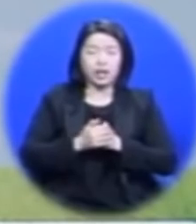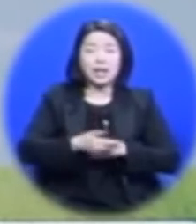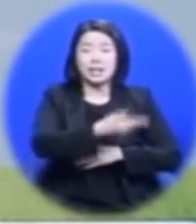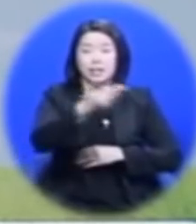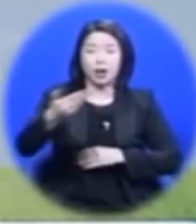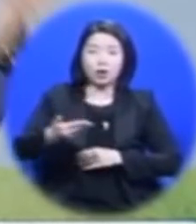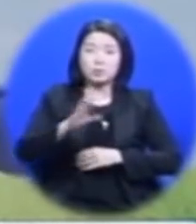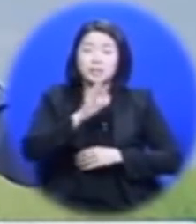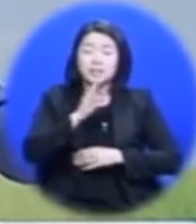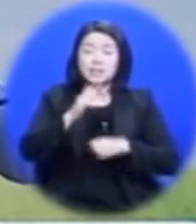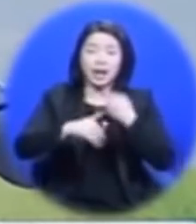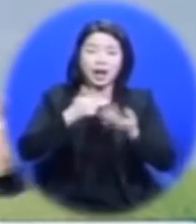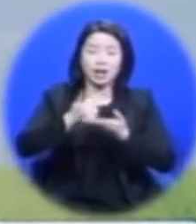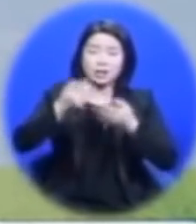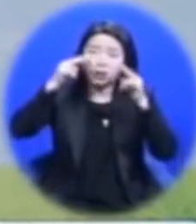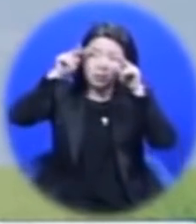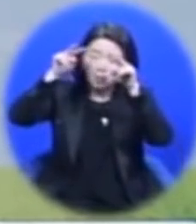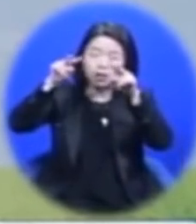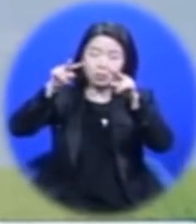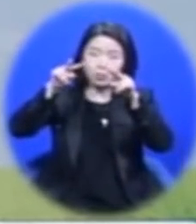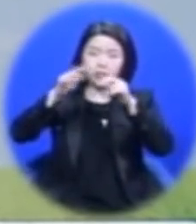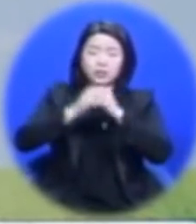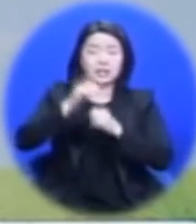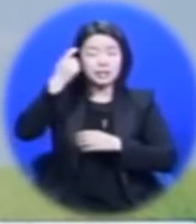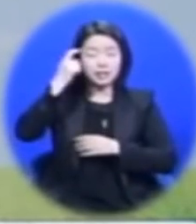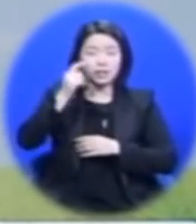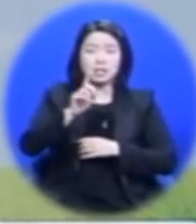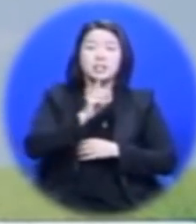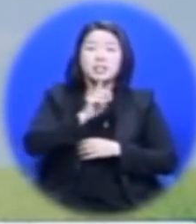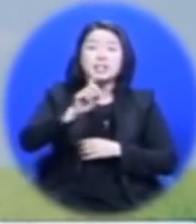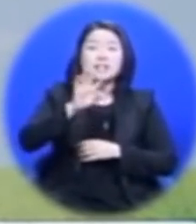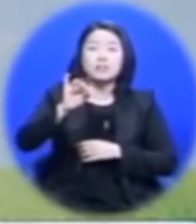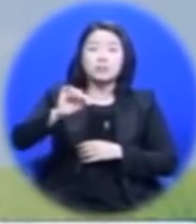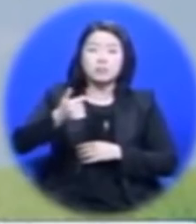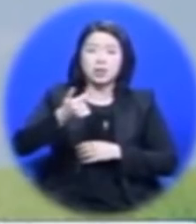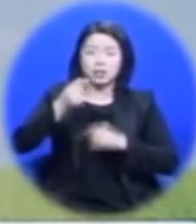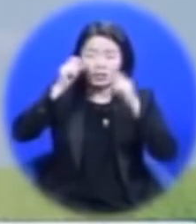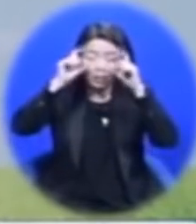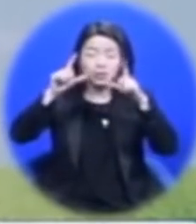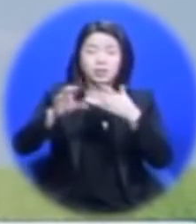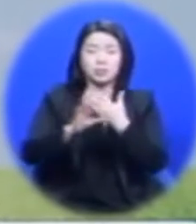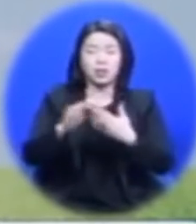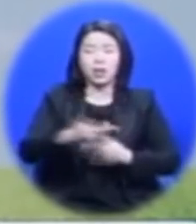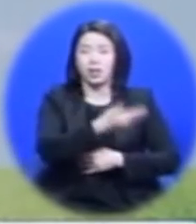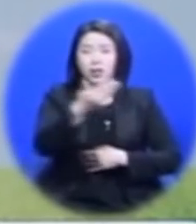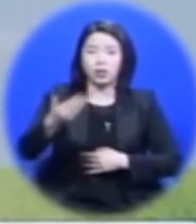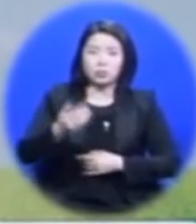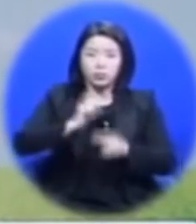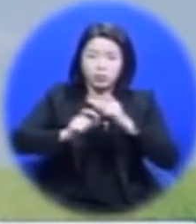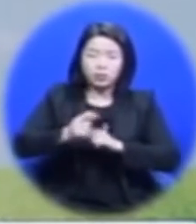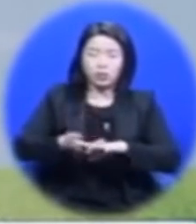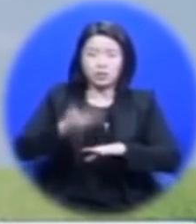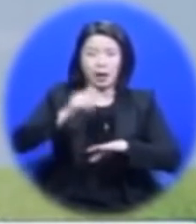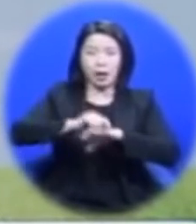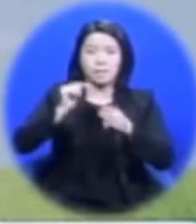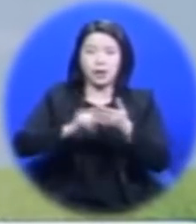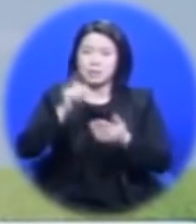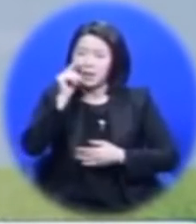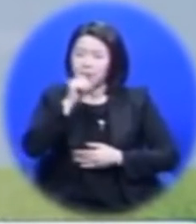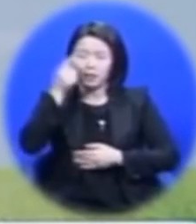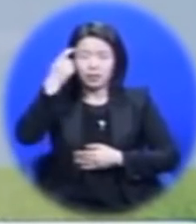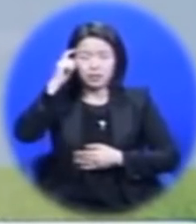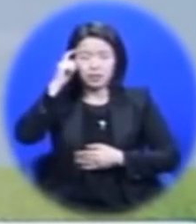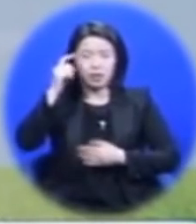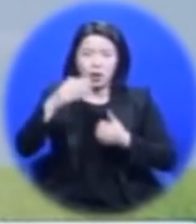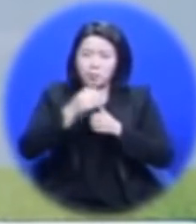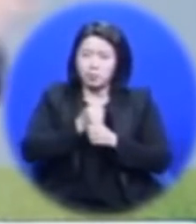여러분들이 진짜 하나님을 바라보는 눈이 1분만이라도 뜨이고 나면 여러분은 더 이상 마음의 악한 생각을